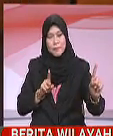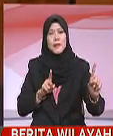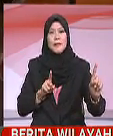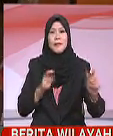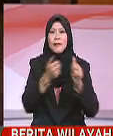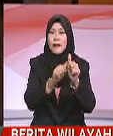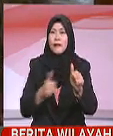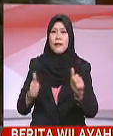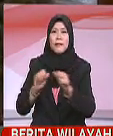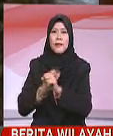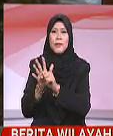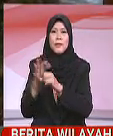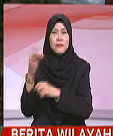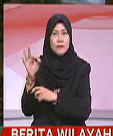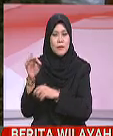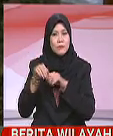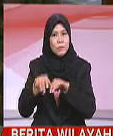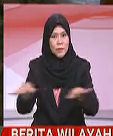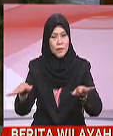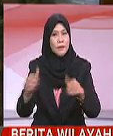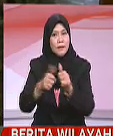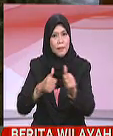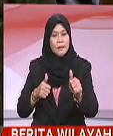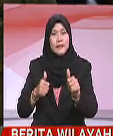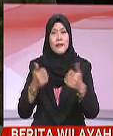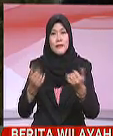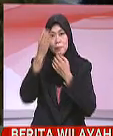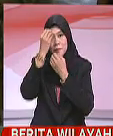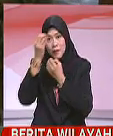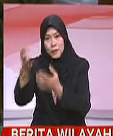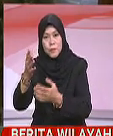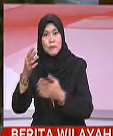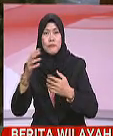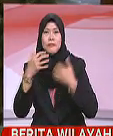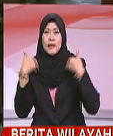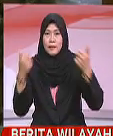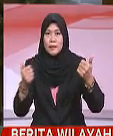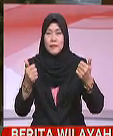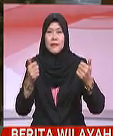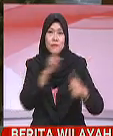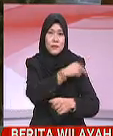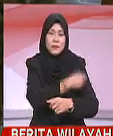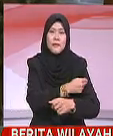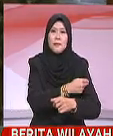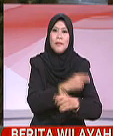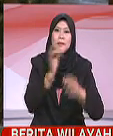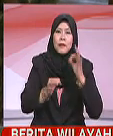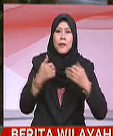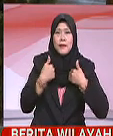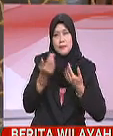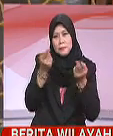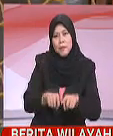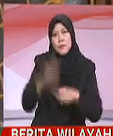bagi mengelakkan penularan COVID-19 dan memaklumkan kepada pihak kesihatan jika mengalami sebarang gejala.